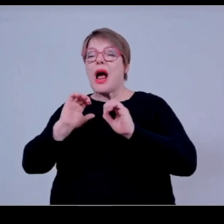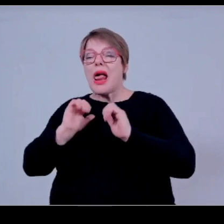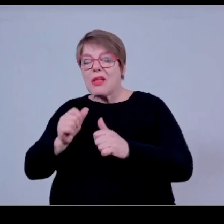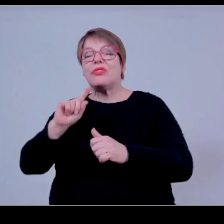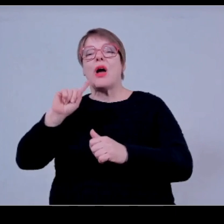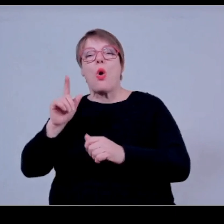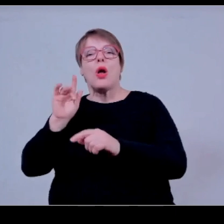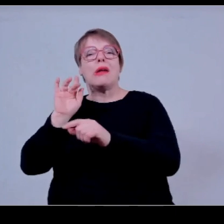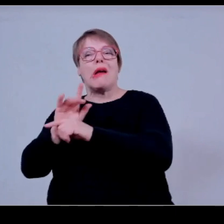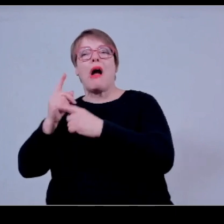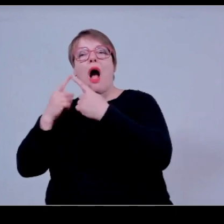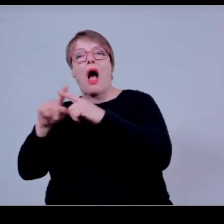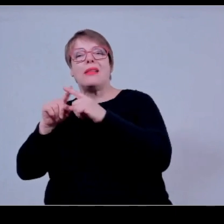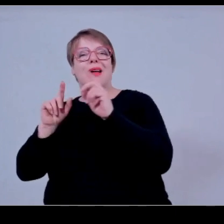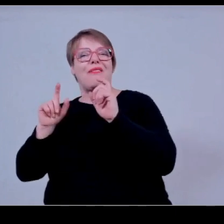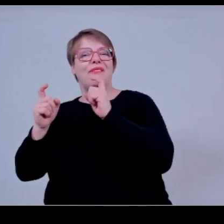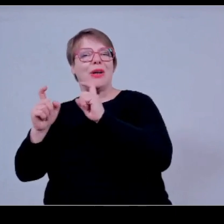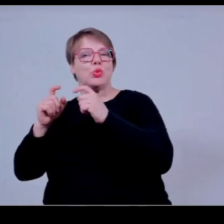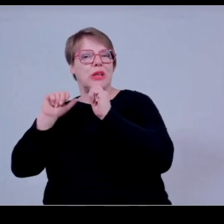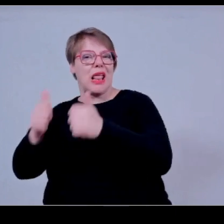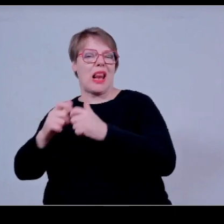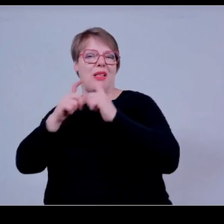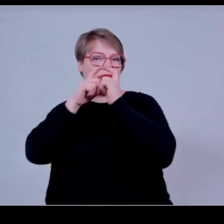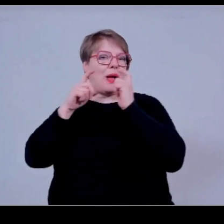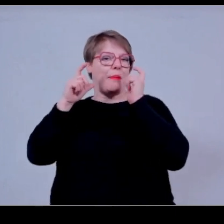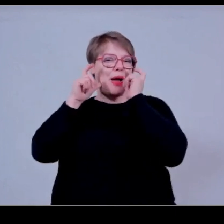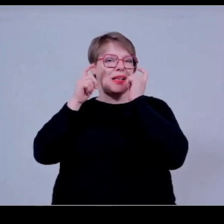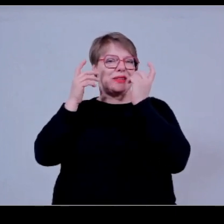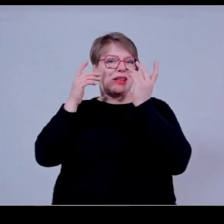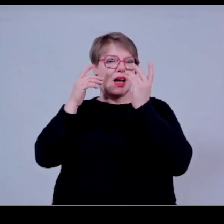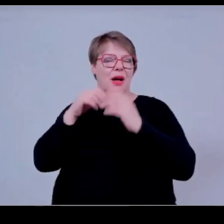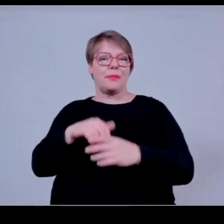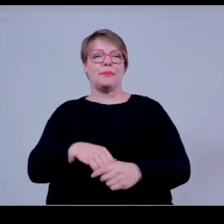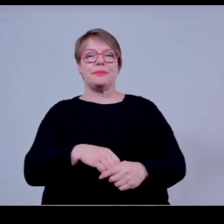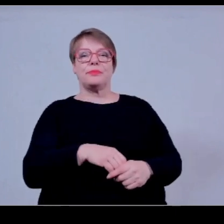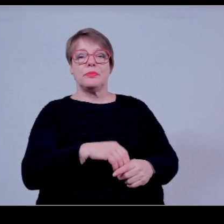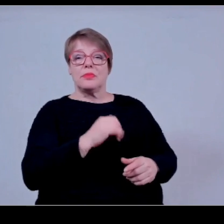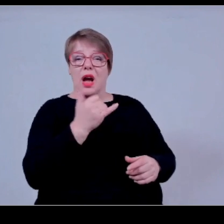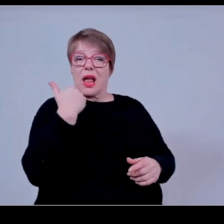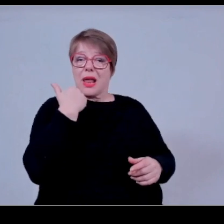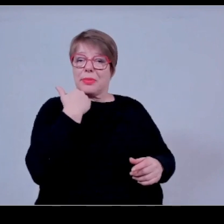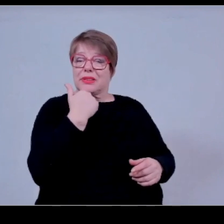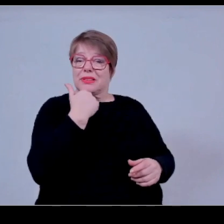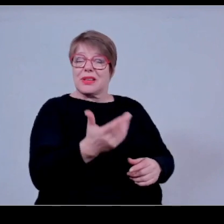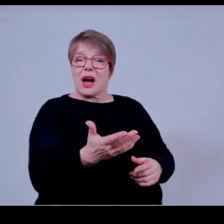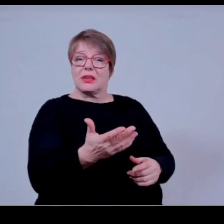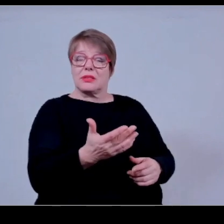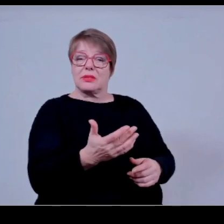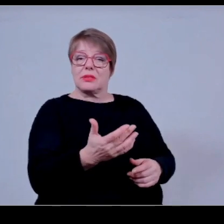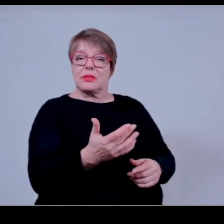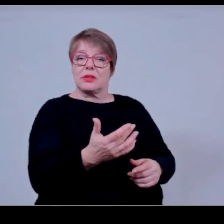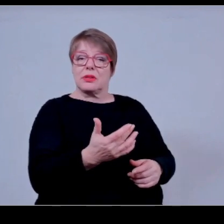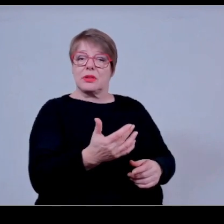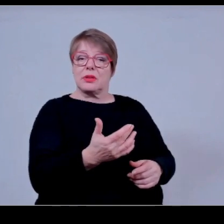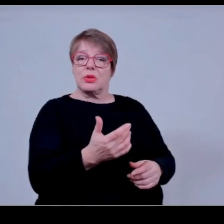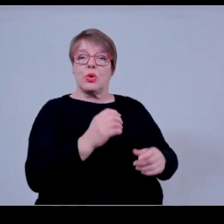zulässig in Bezug auf Corona und auf eine Überlastung des Gesundheitssystems in der Kumulation. Und deswegen ist es völlig